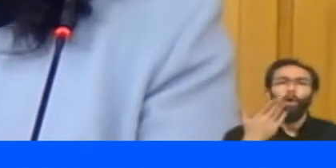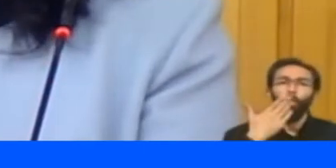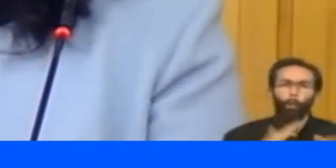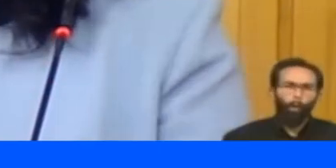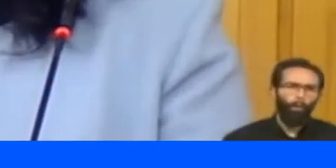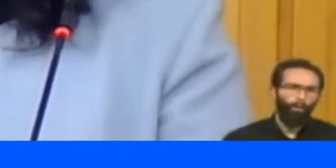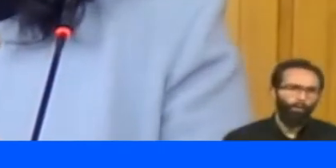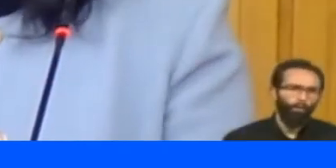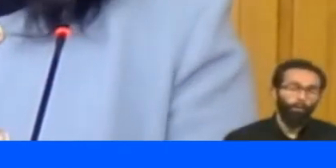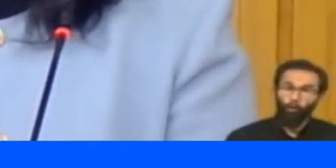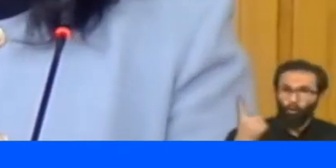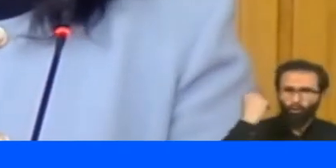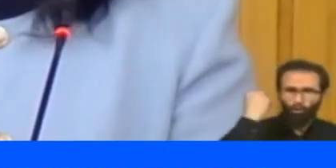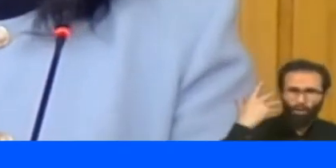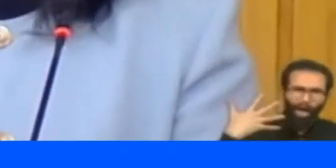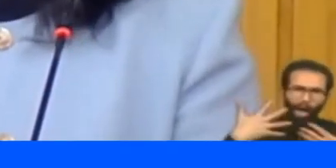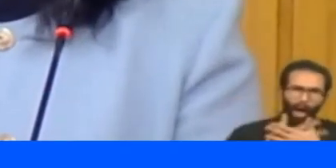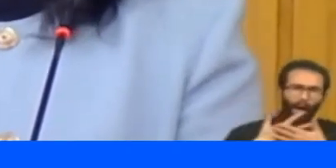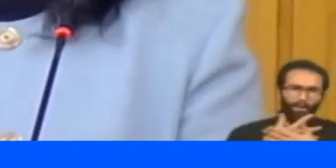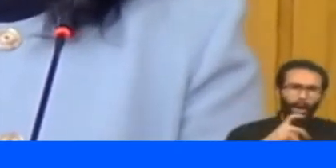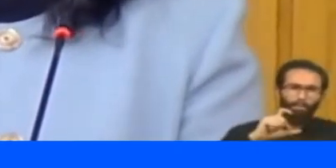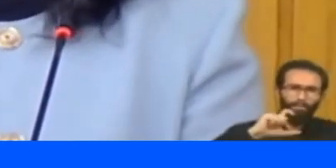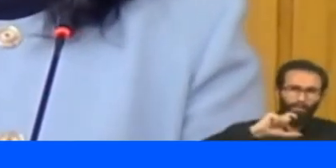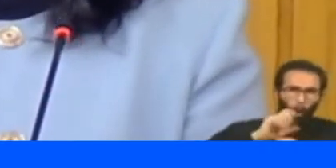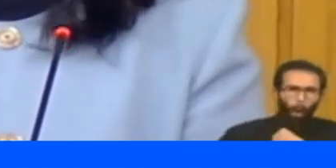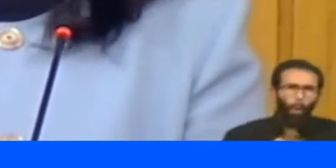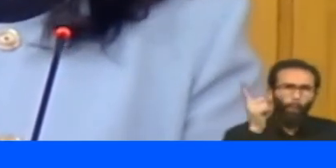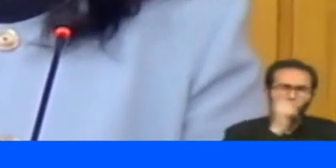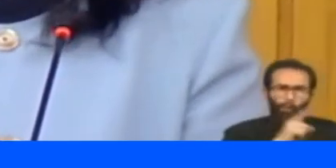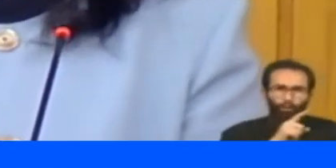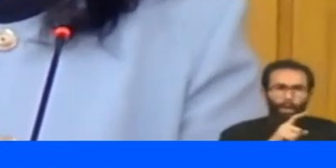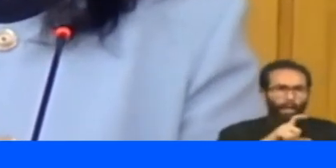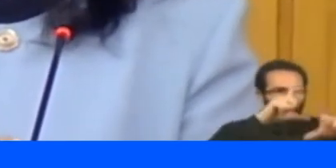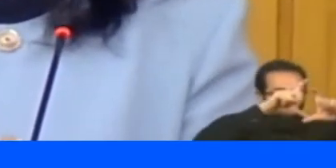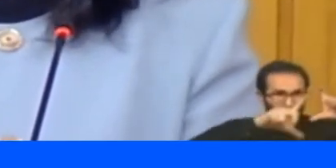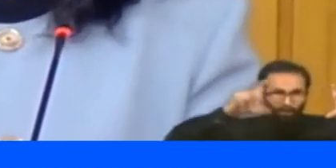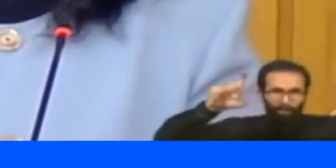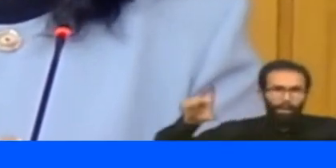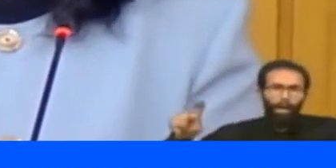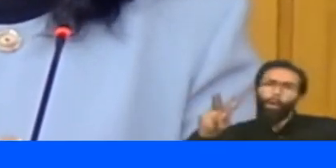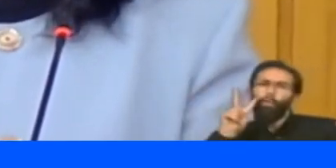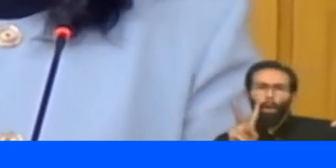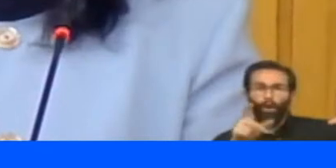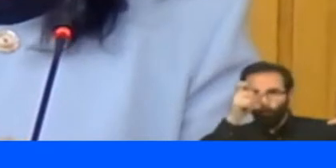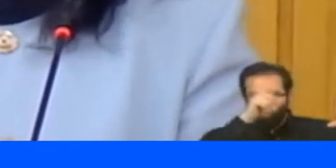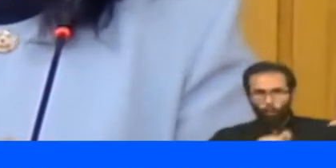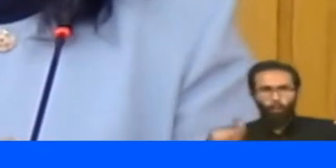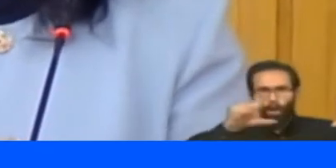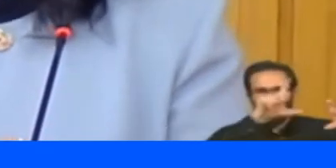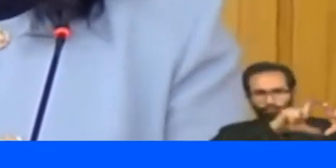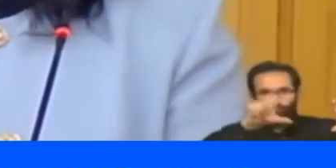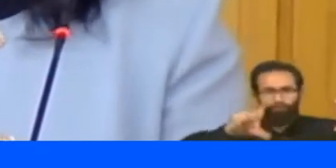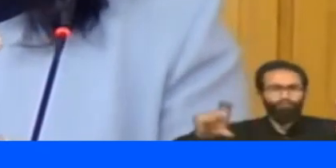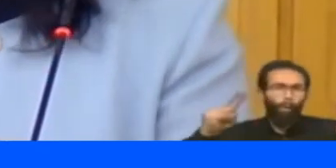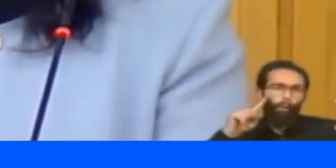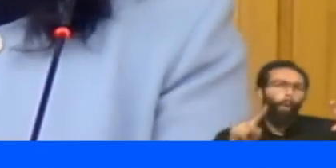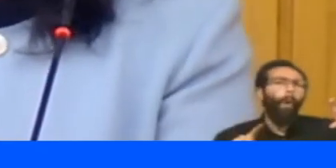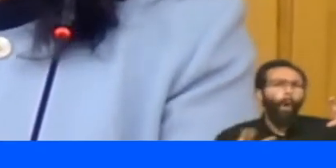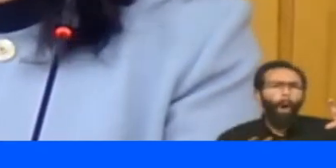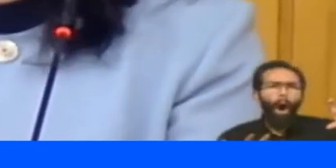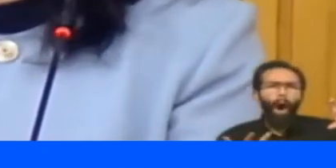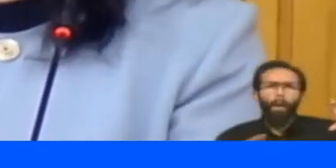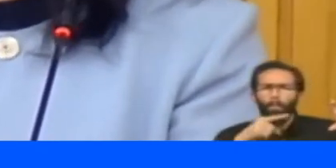haritası yayınladılar. Her yer kırmızıya dönüşmüş durumdadır değerli arkadaşlar. Bu harita